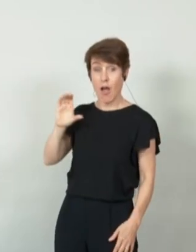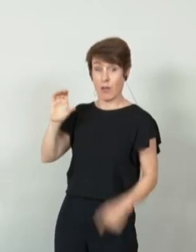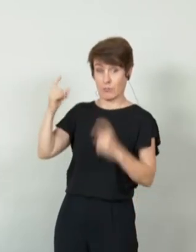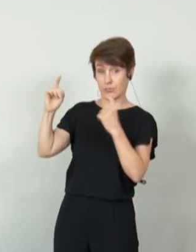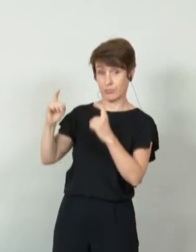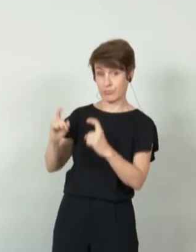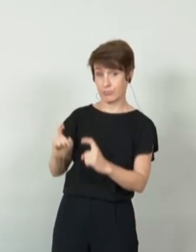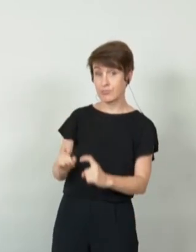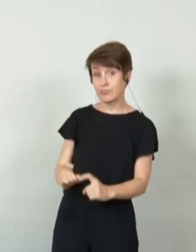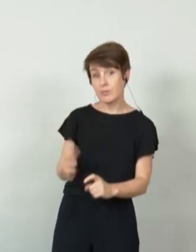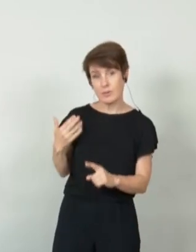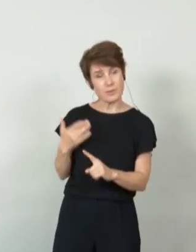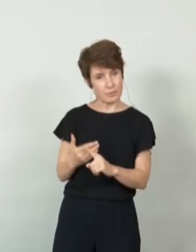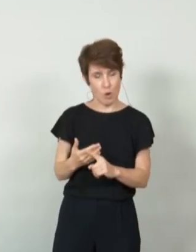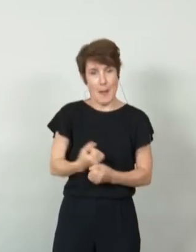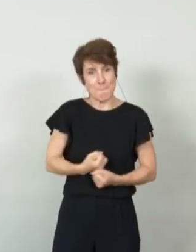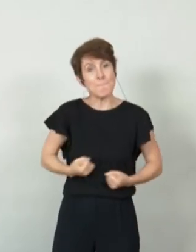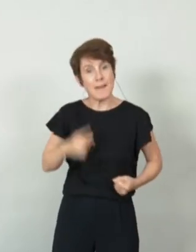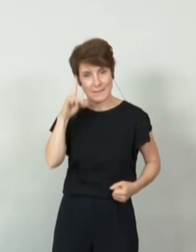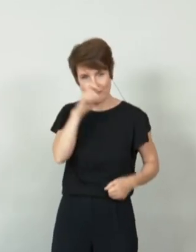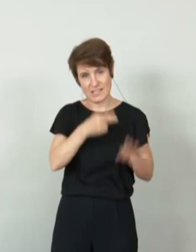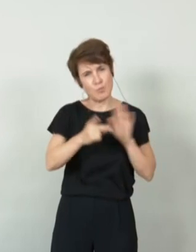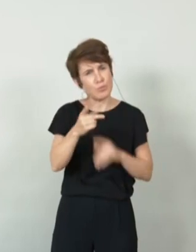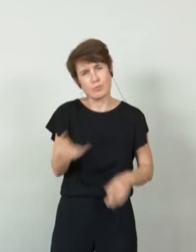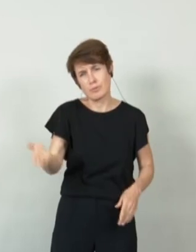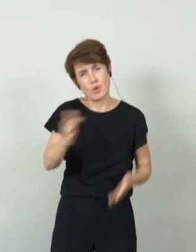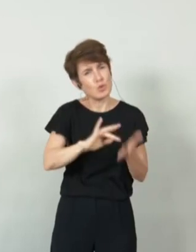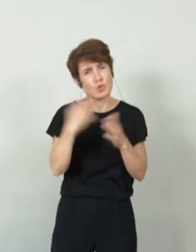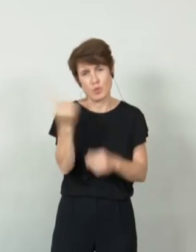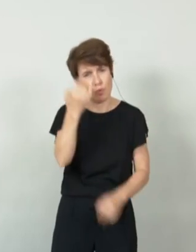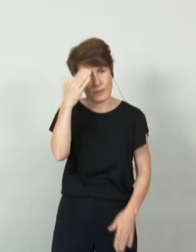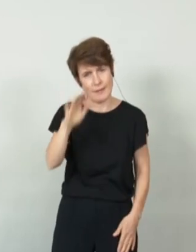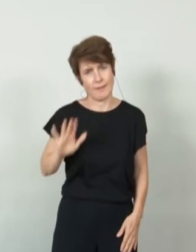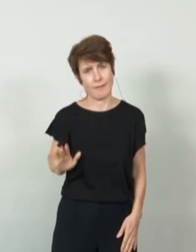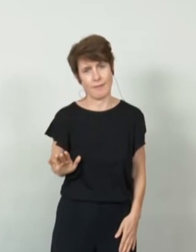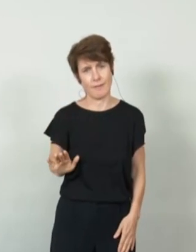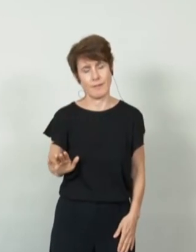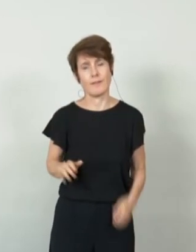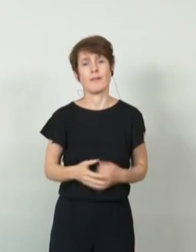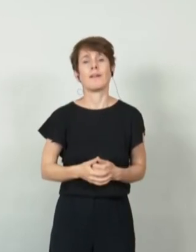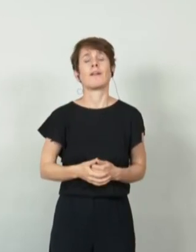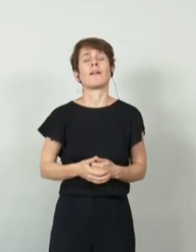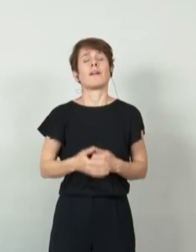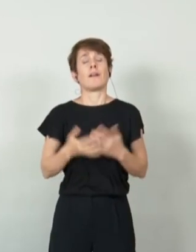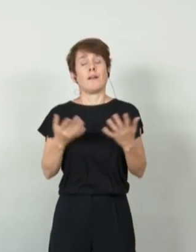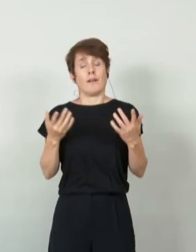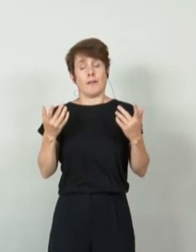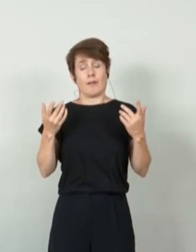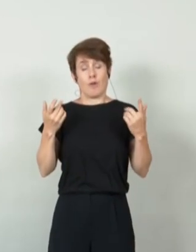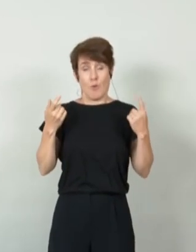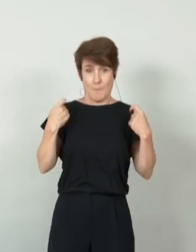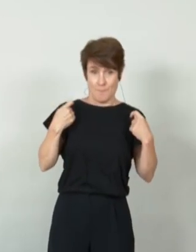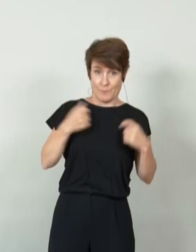bien connues et juste pour citer le travail qui est fait sur la maîtrise des dépenses de fluide